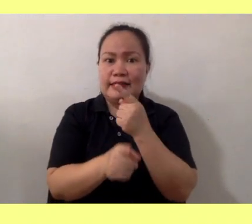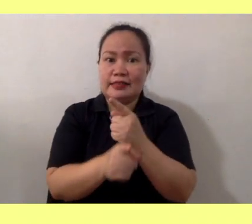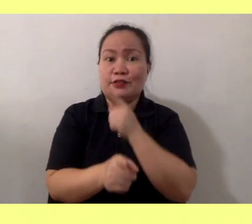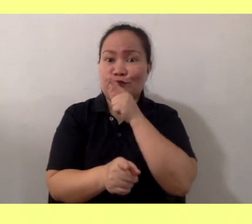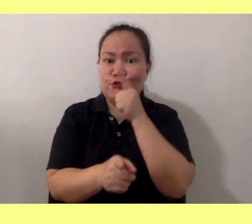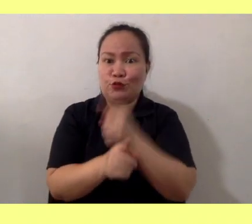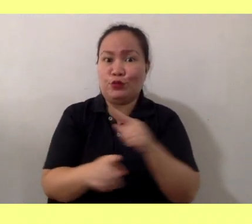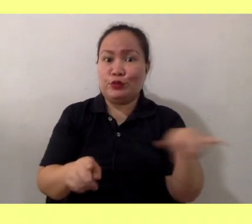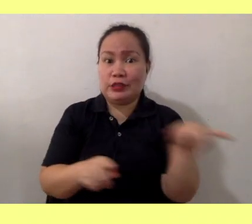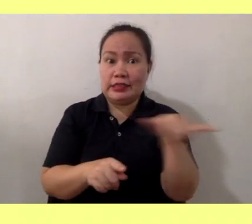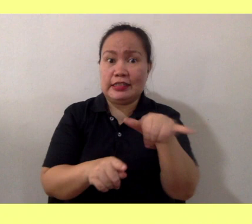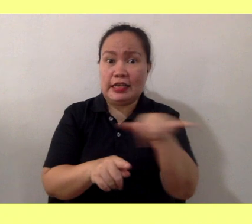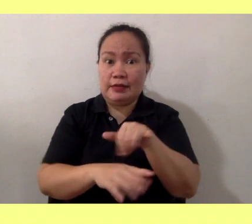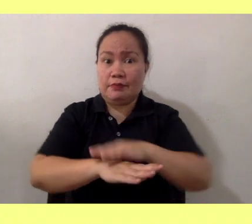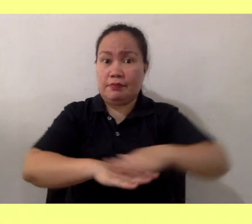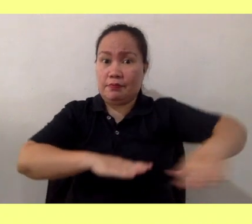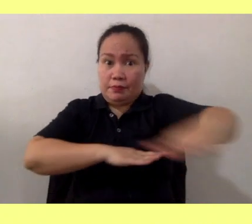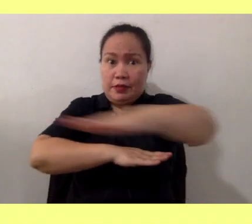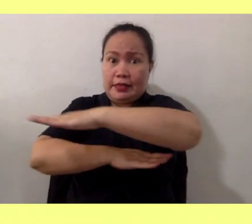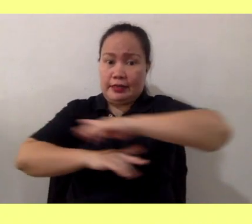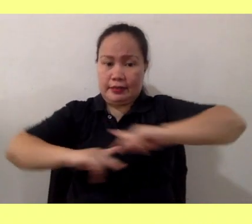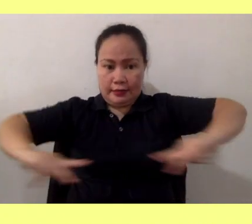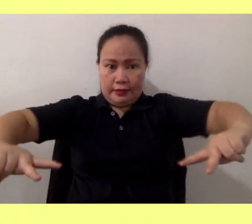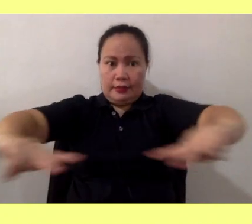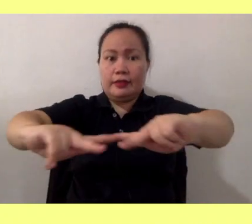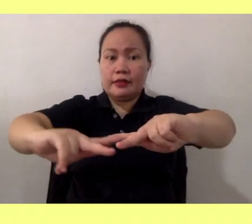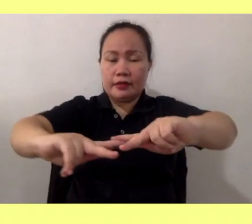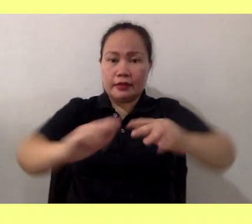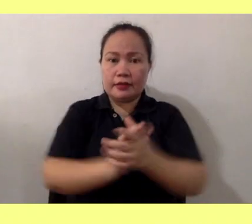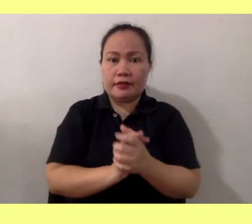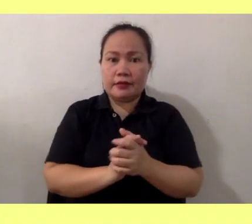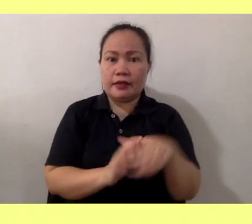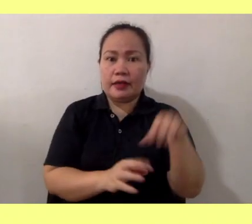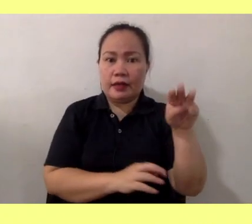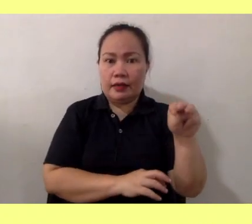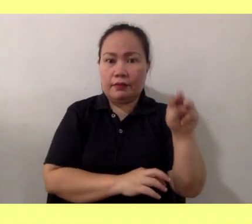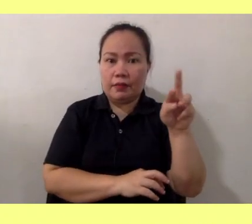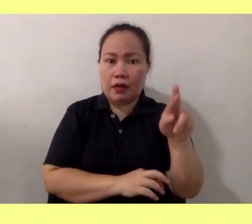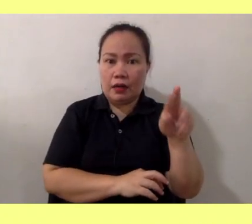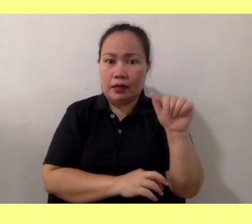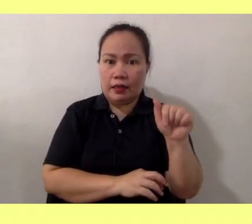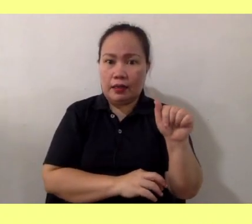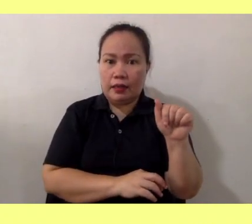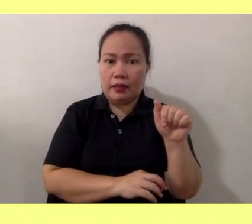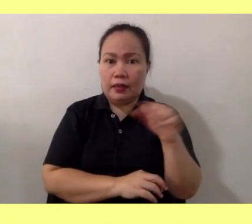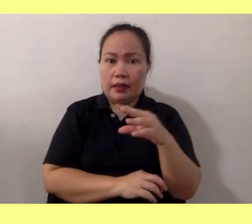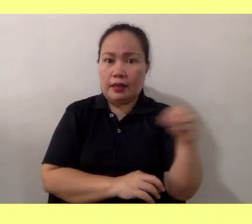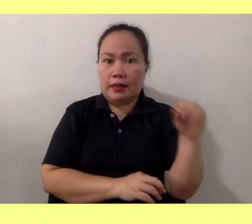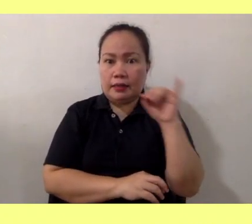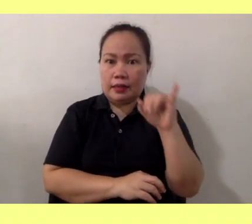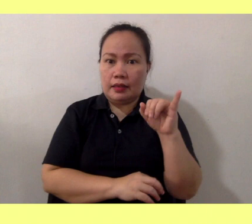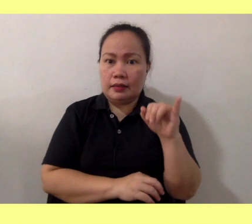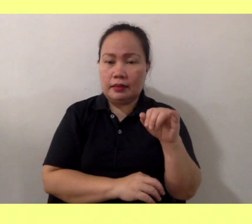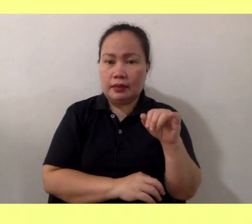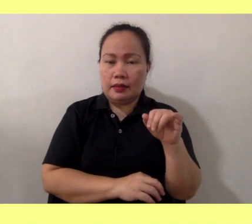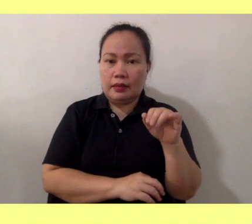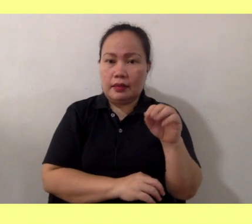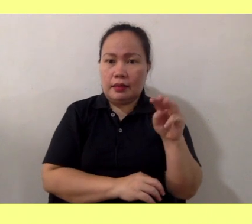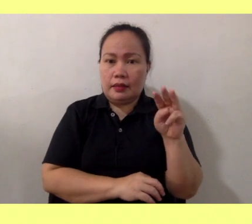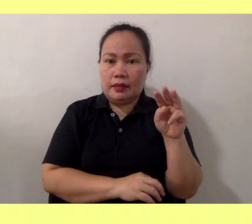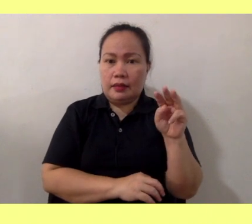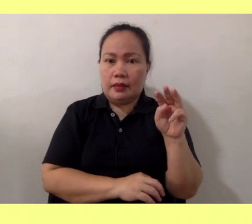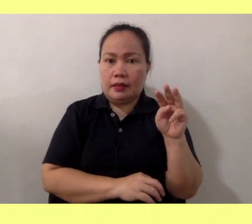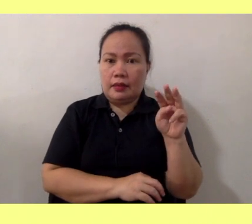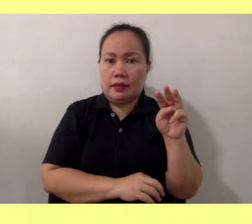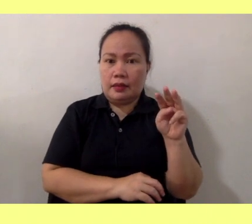coplanar. Yes, this is true. Ayan po. Nasa isang plane sila. Okay? M, R,